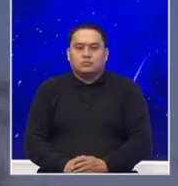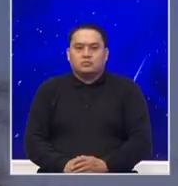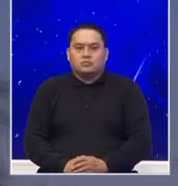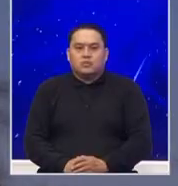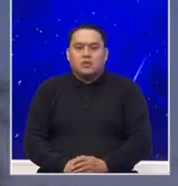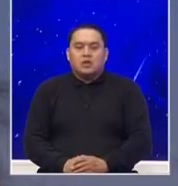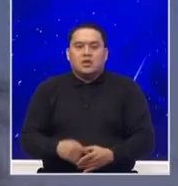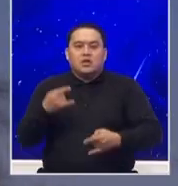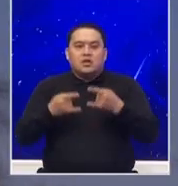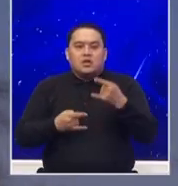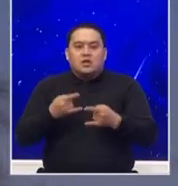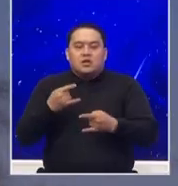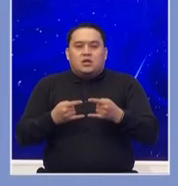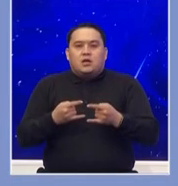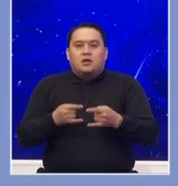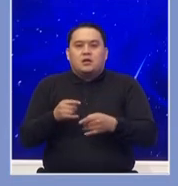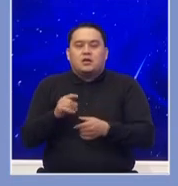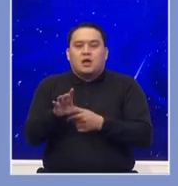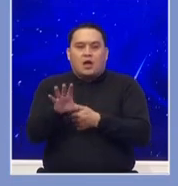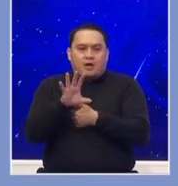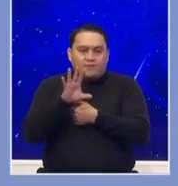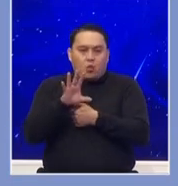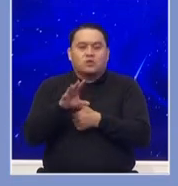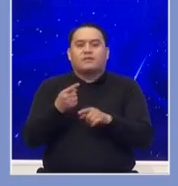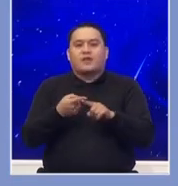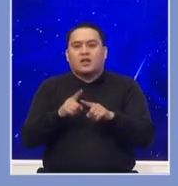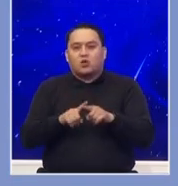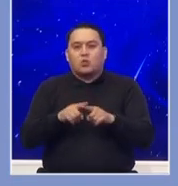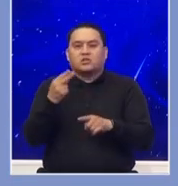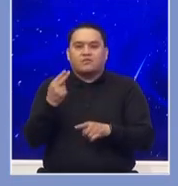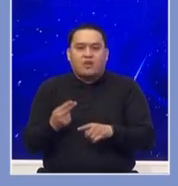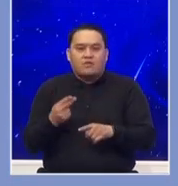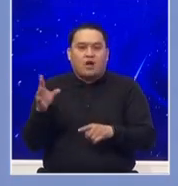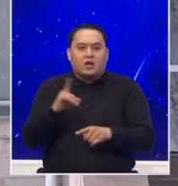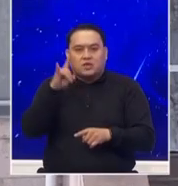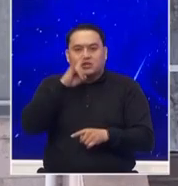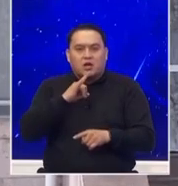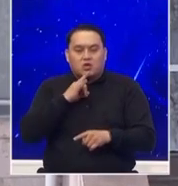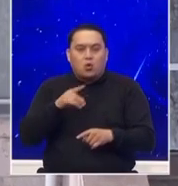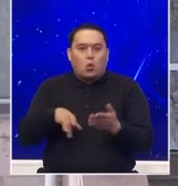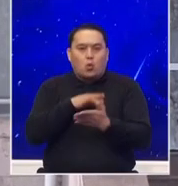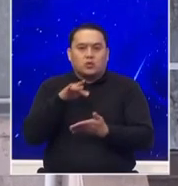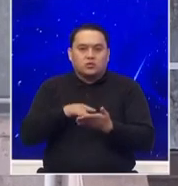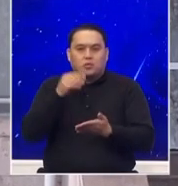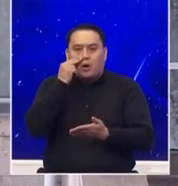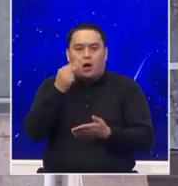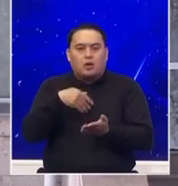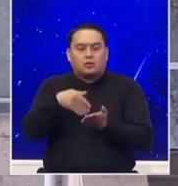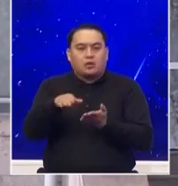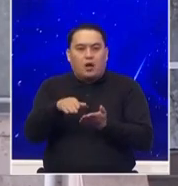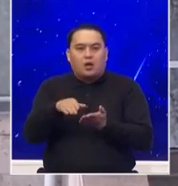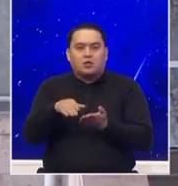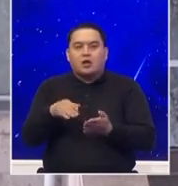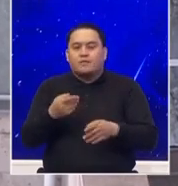аналогового телевидения на цифровое начался еще в 2012 году. 6 областей Казахстана и город Шымкент уже отказались от